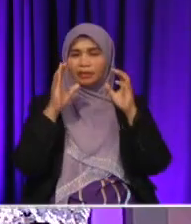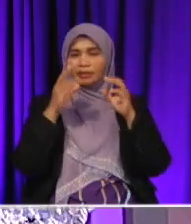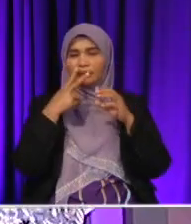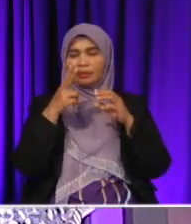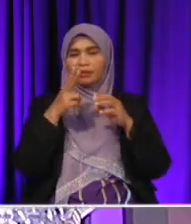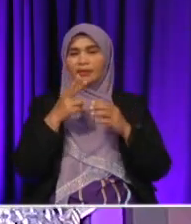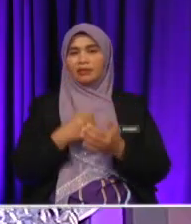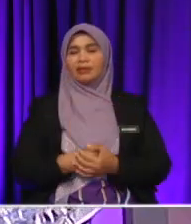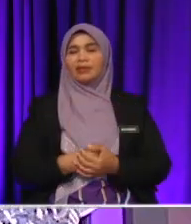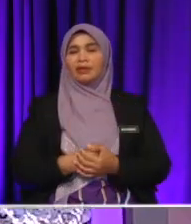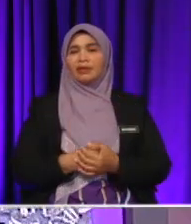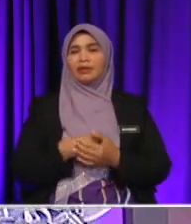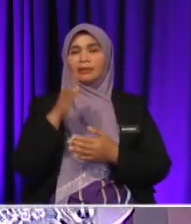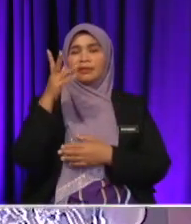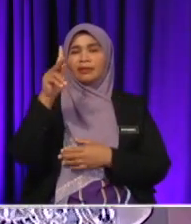kamu